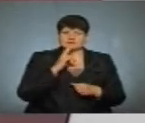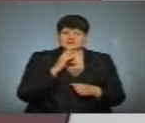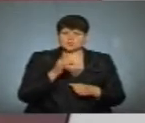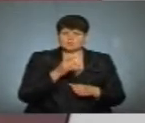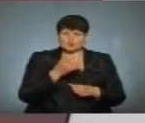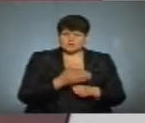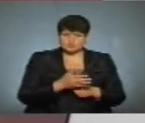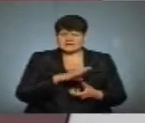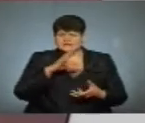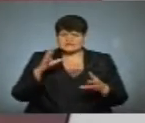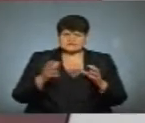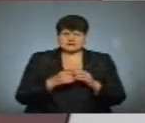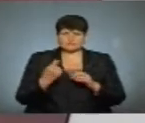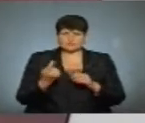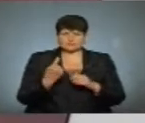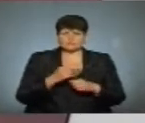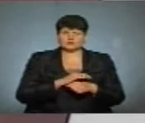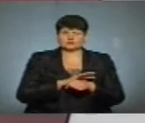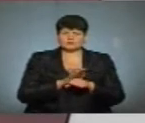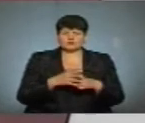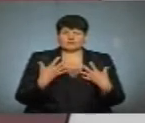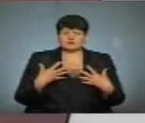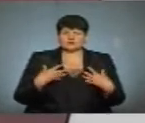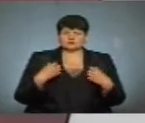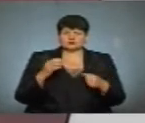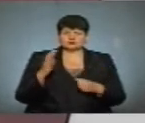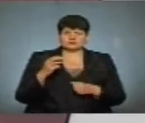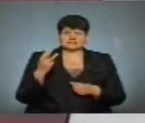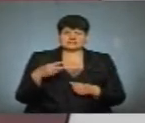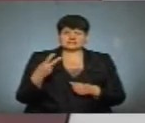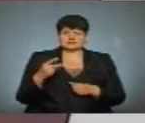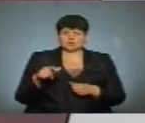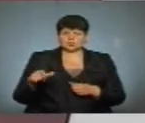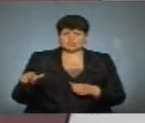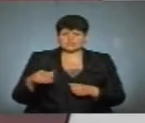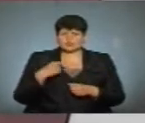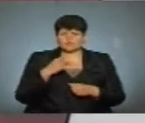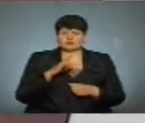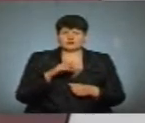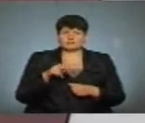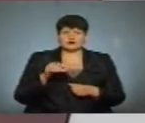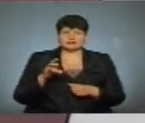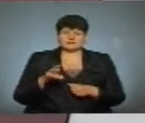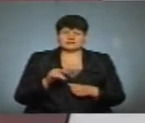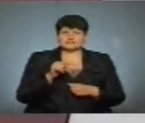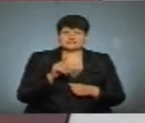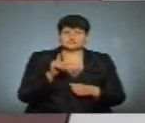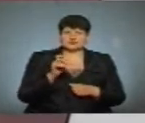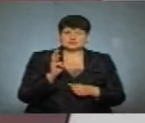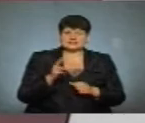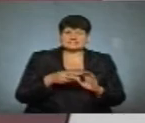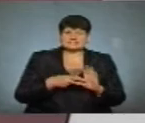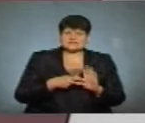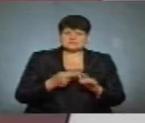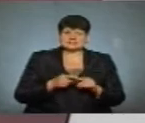районі. Загалом в області від COVID-19 одужали 432 людини, каже Володимир Паничев. Із них 137